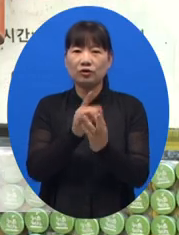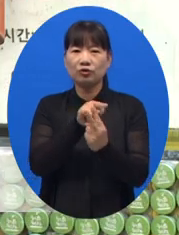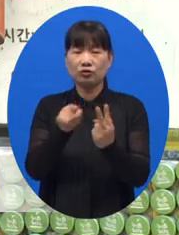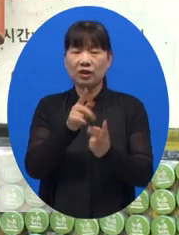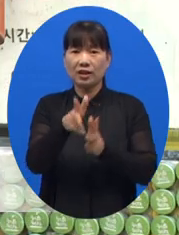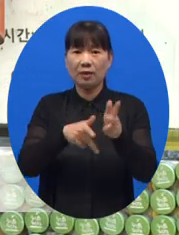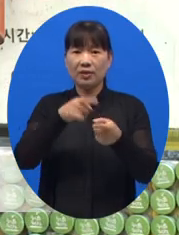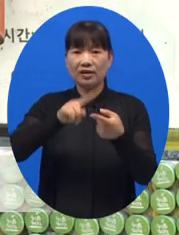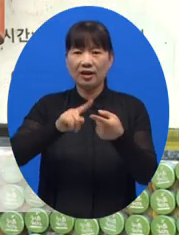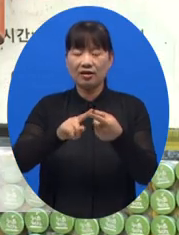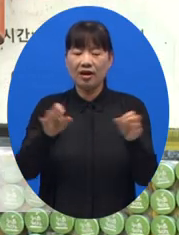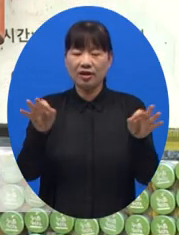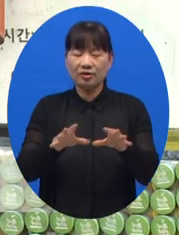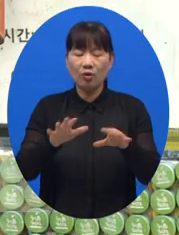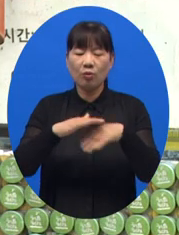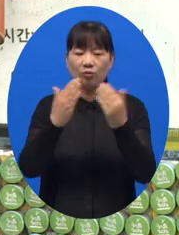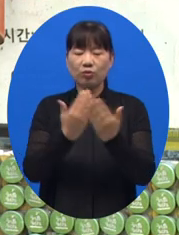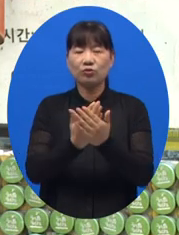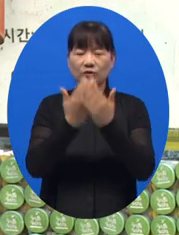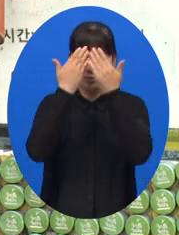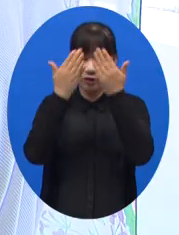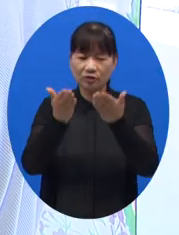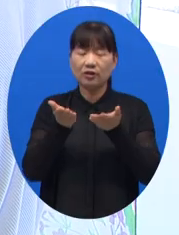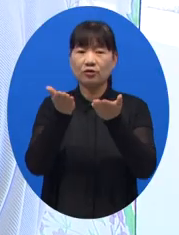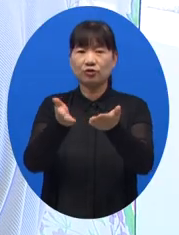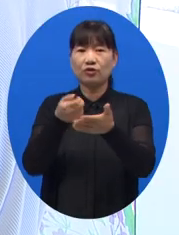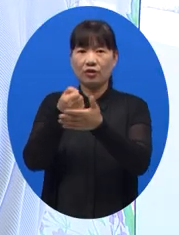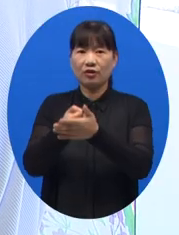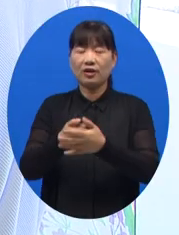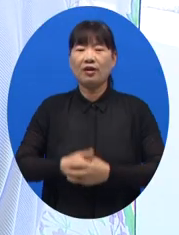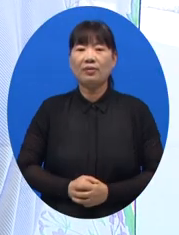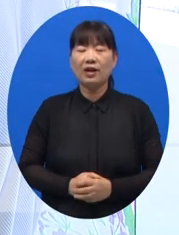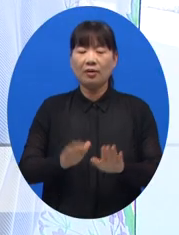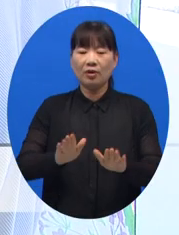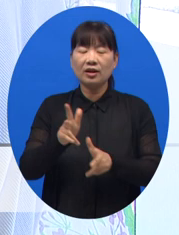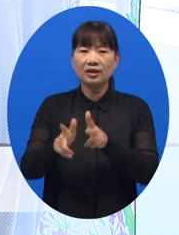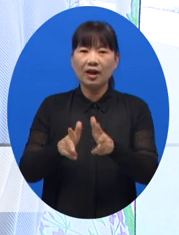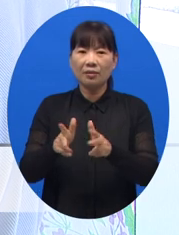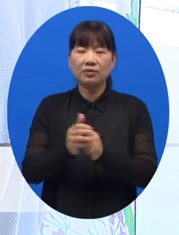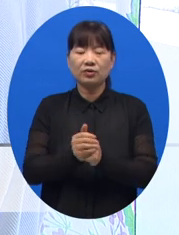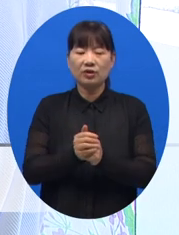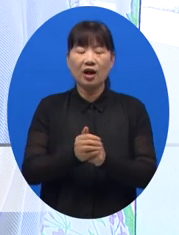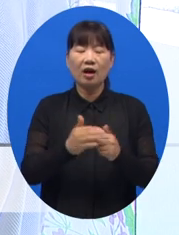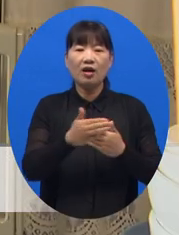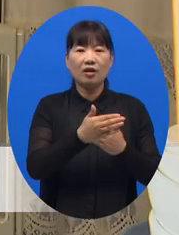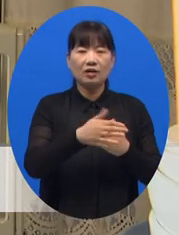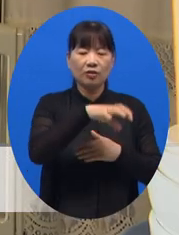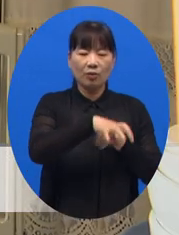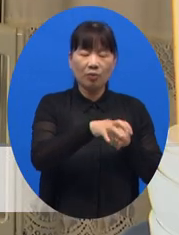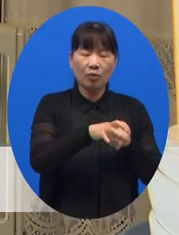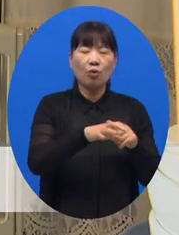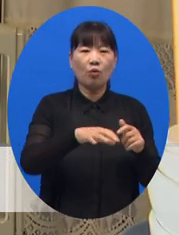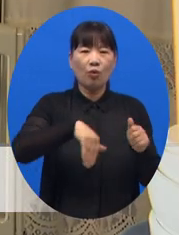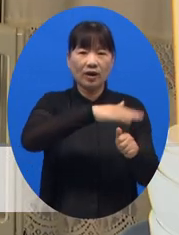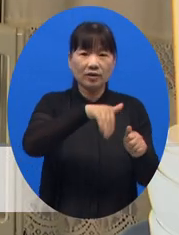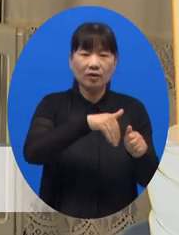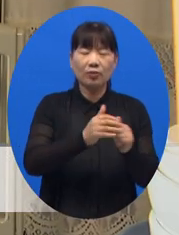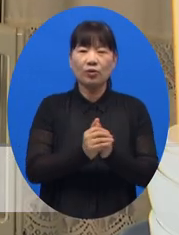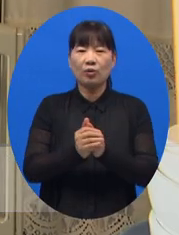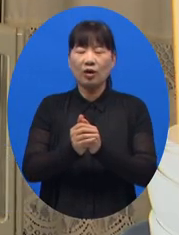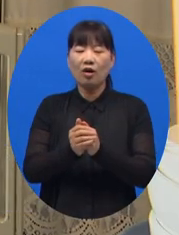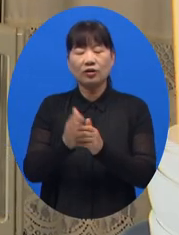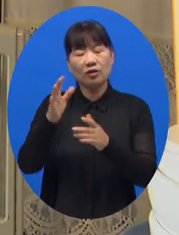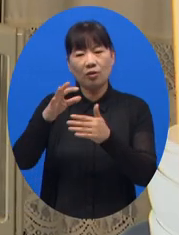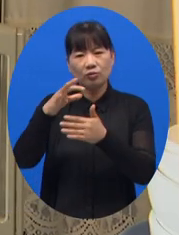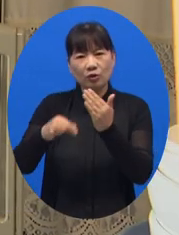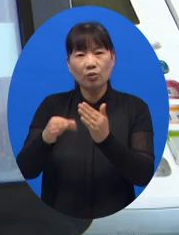자부담을 한시적으로 전액 면제하기로 결정한 겁니다. 이번 사업은 점포 환경 개선과 시스템 개선, 홍보 광고 등 세 개